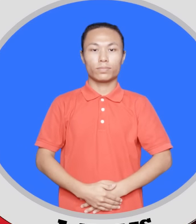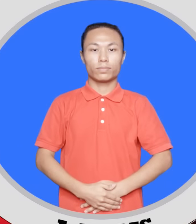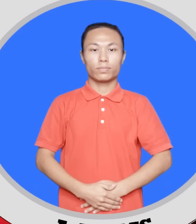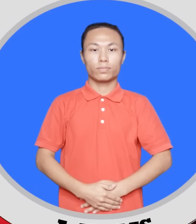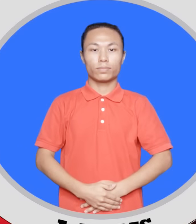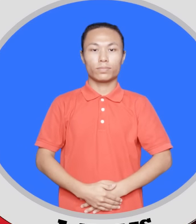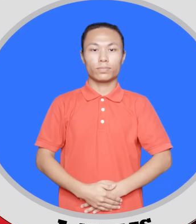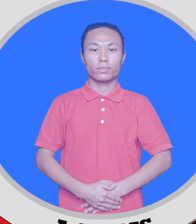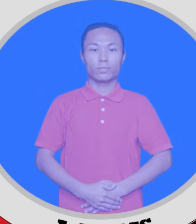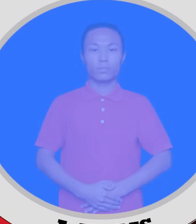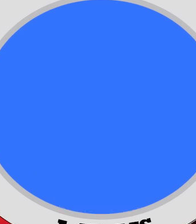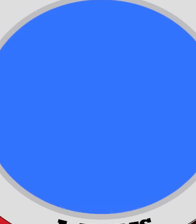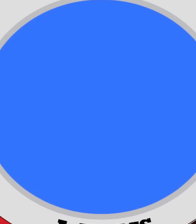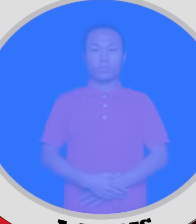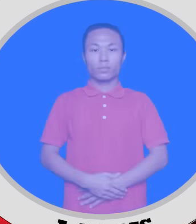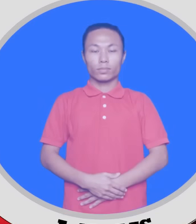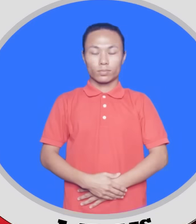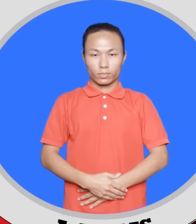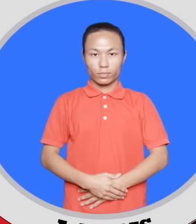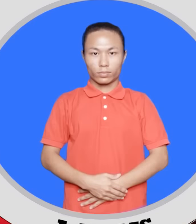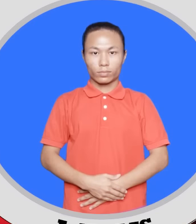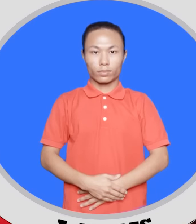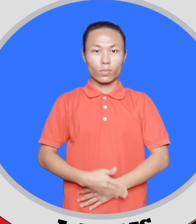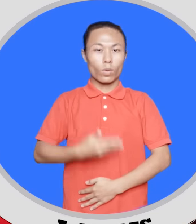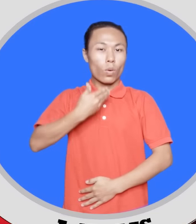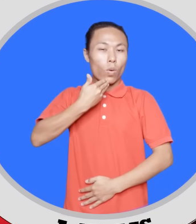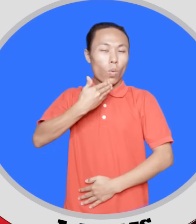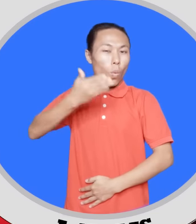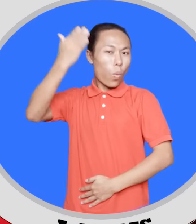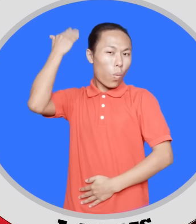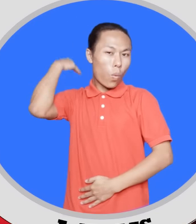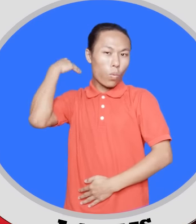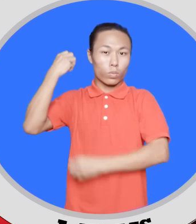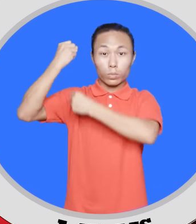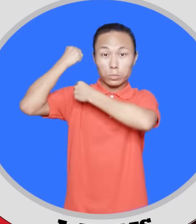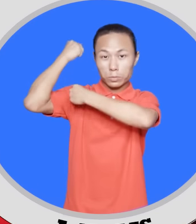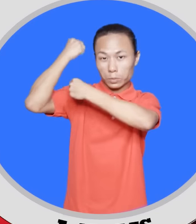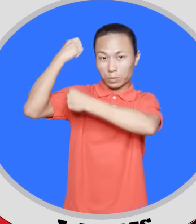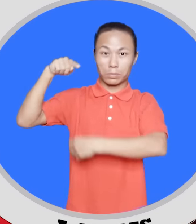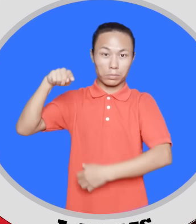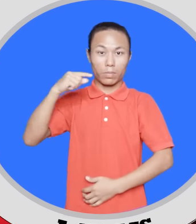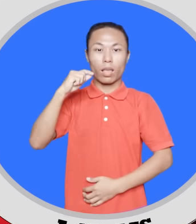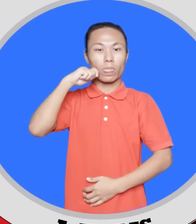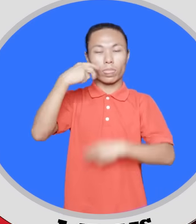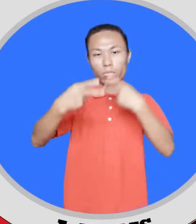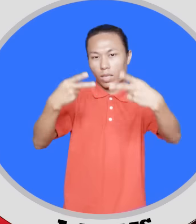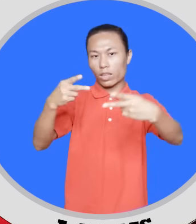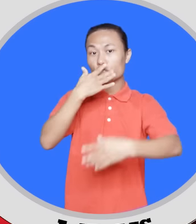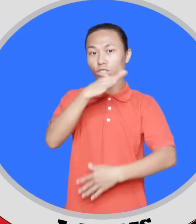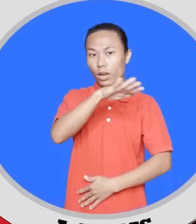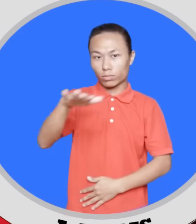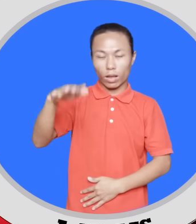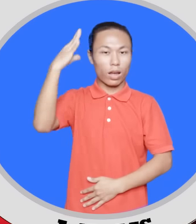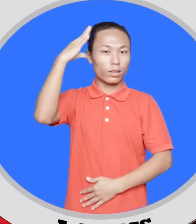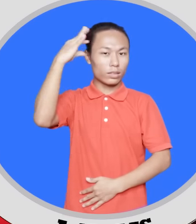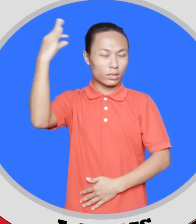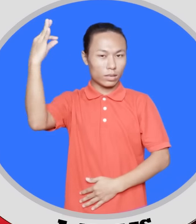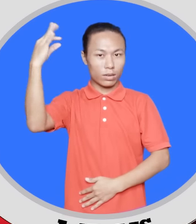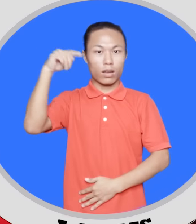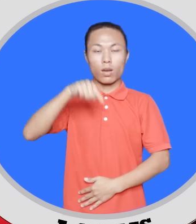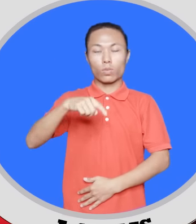ခန္ဓာကိုယ်တွင်လာပေးပို့ခဲ့ပါတယ်။ခေတ်အဆက်ဆက်ဆေးရနာရှင်စနစ်တိုက်ဖြတ်ရေးမှာကြာဆုံးသွားခဲ့ကြတဲ့ကျောင်းသားလူငယ်တွေရဲ့စွန့်လွတ်